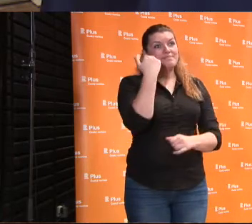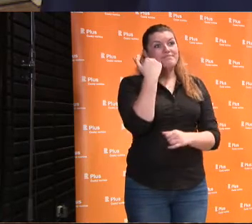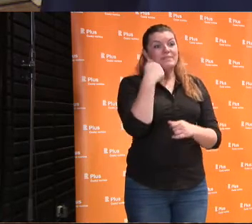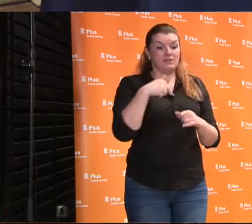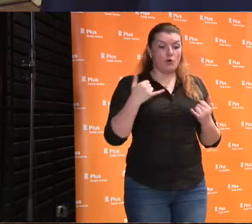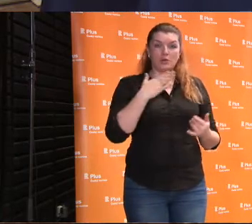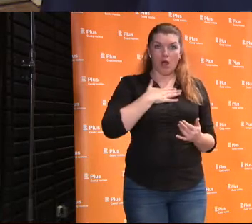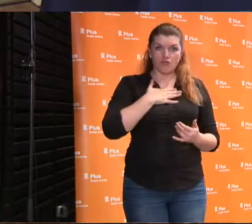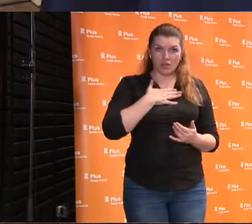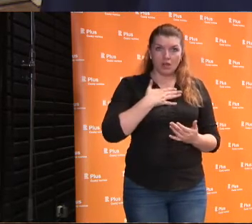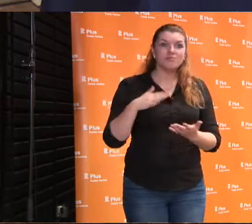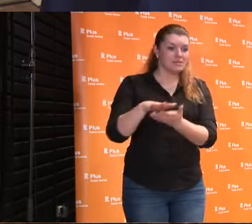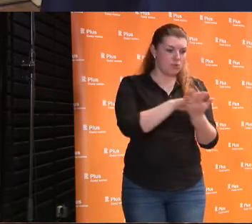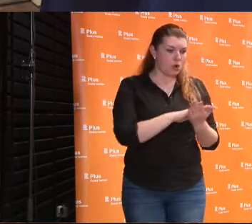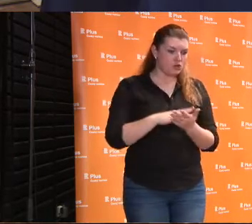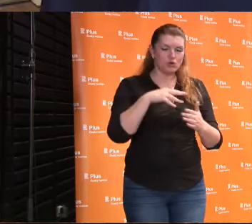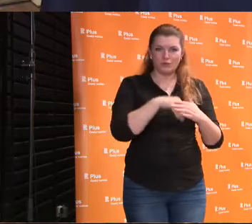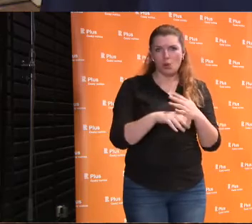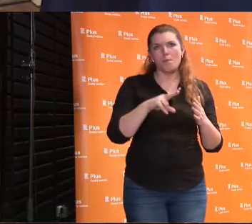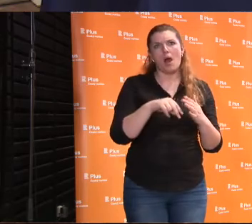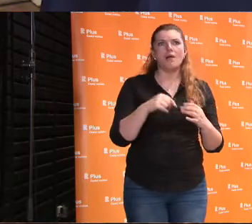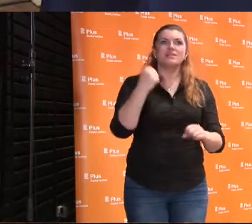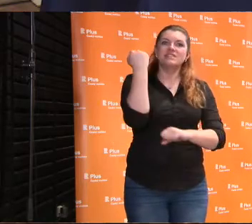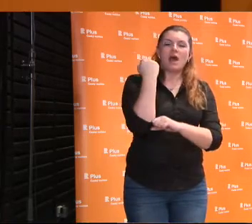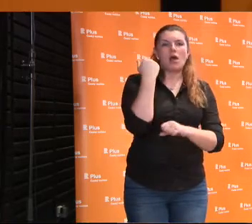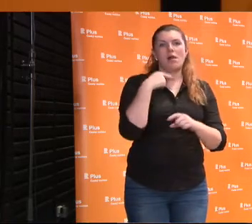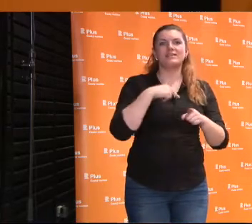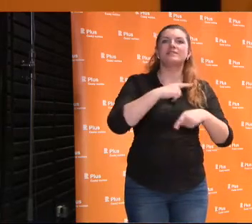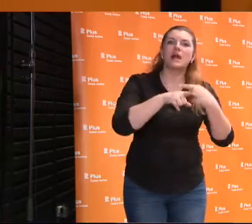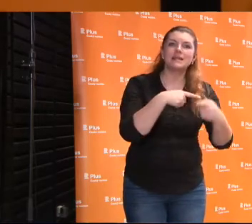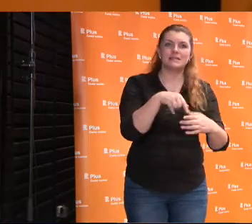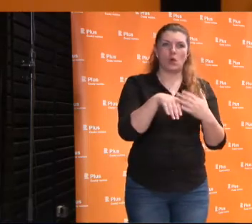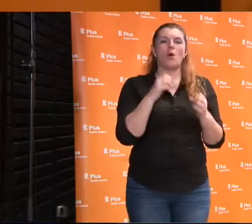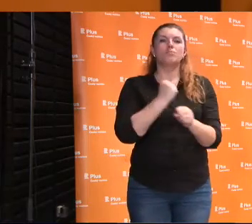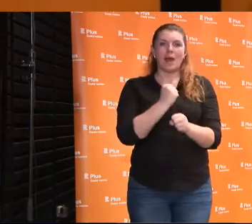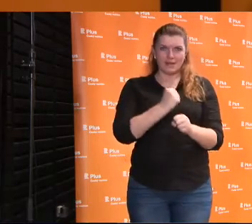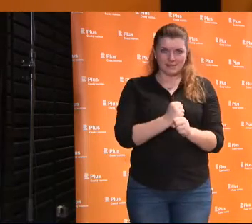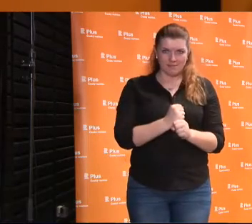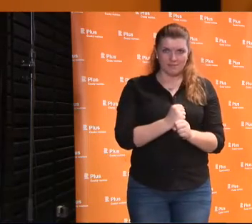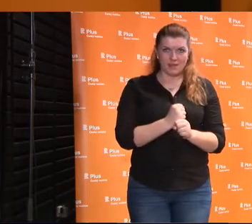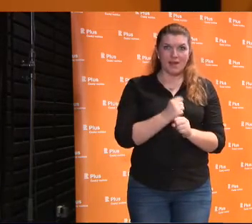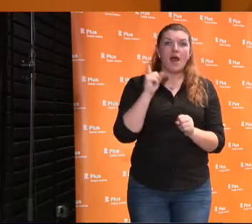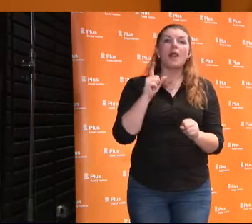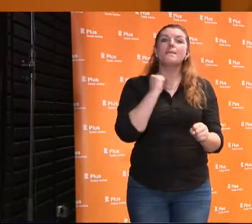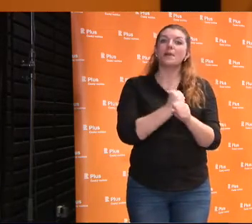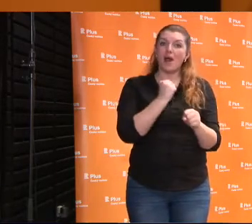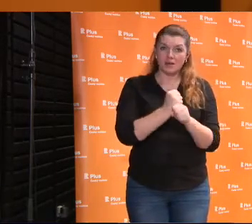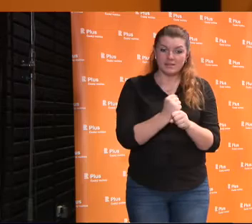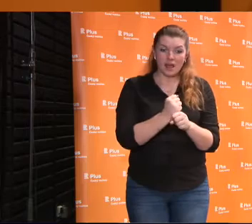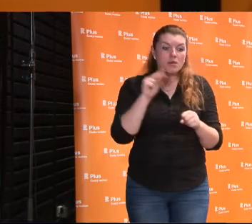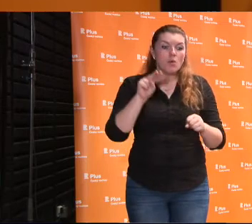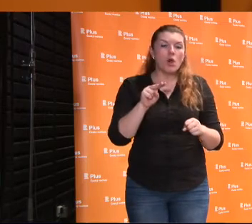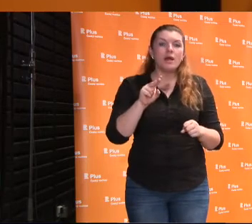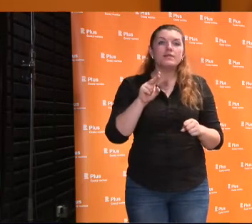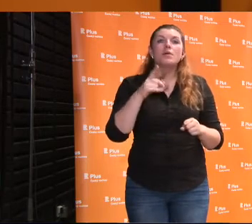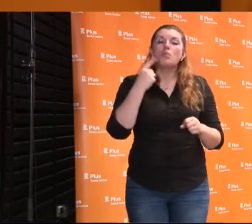je založena na mýtu nebo řekněme tradici práce. Jo? A práci ovšem je třeba chápat jinak, než jenom práci